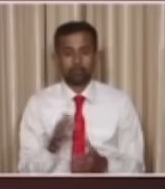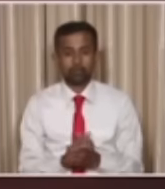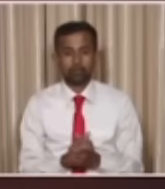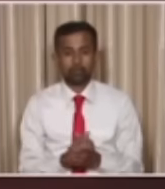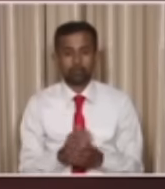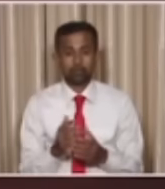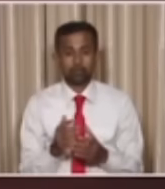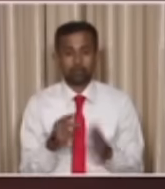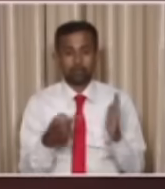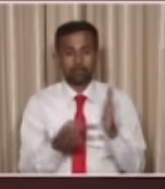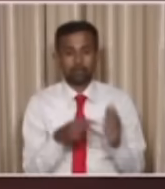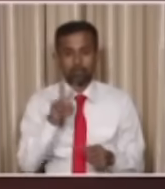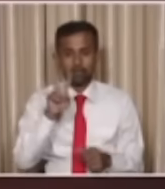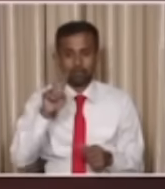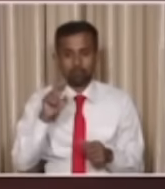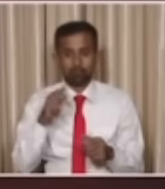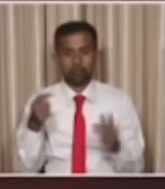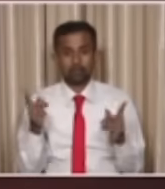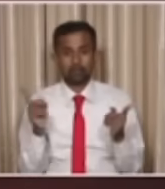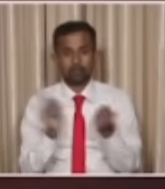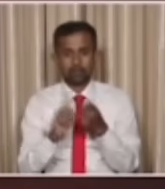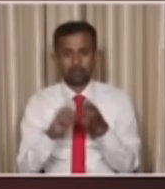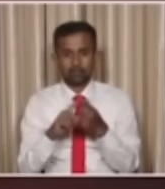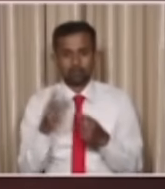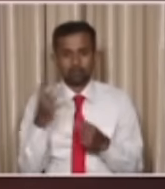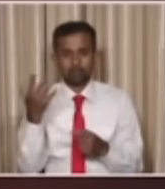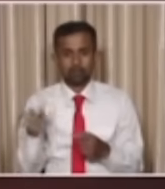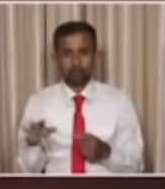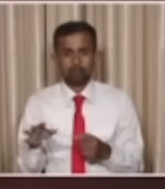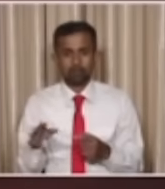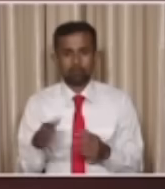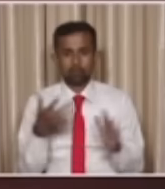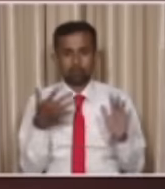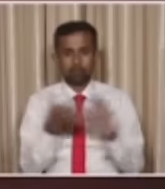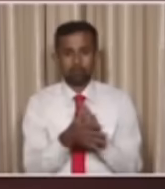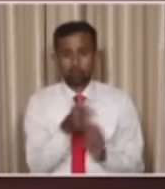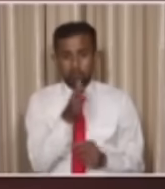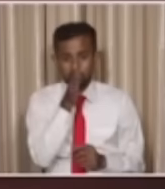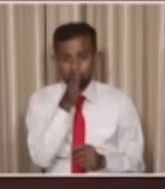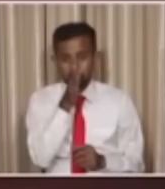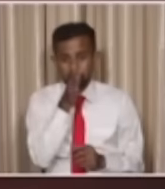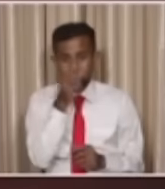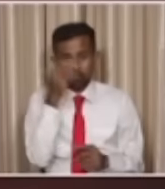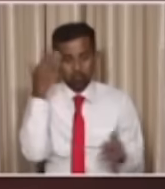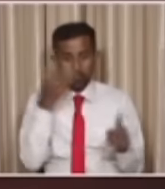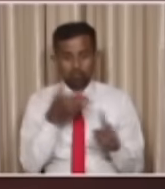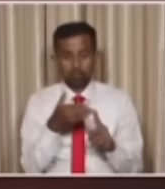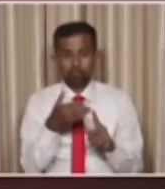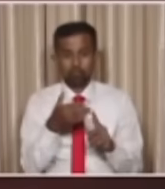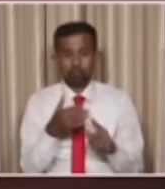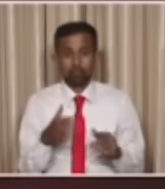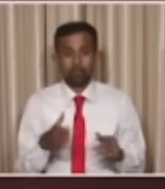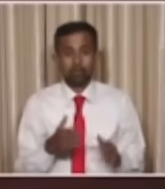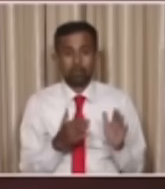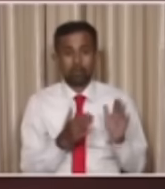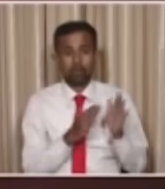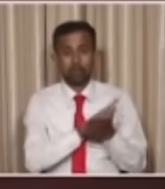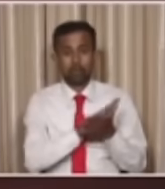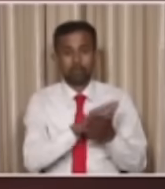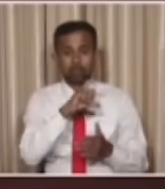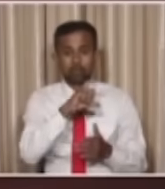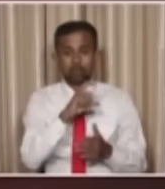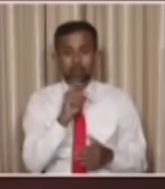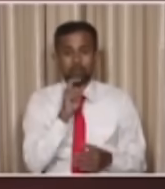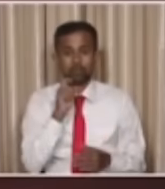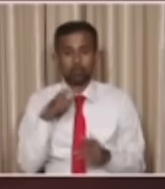Cup T20 තරගාවලියේදී සිදුවෙච්ච දූෂණ වංචා පිළිබඳව මහාධිකරණ හිටපු මහාධිකරණ